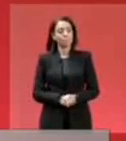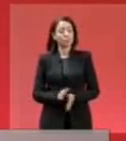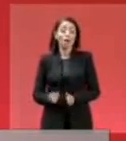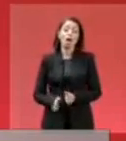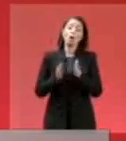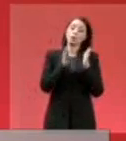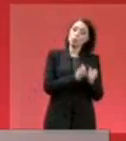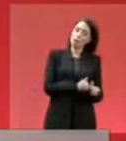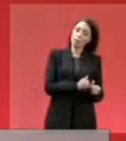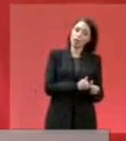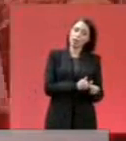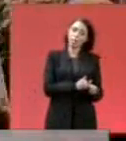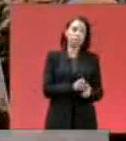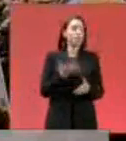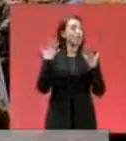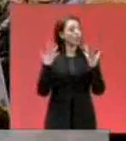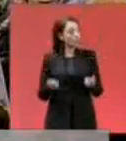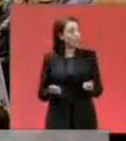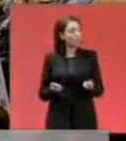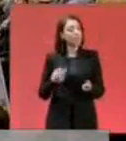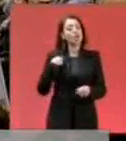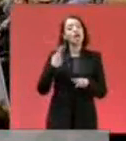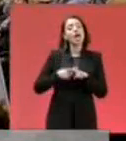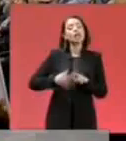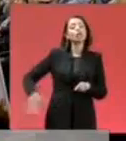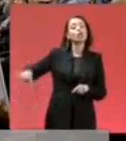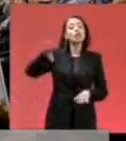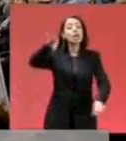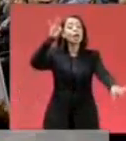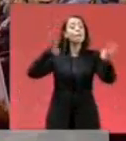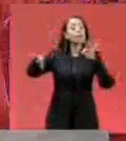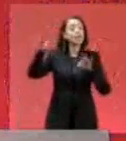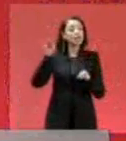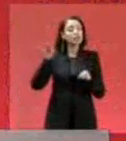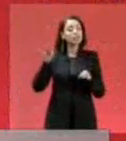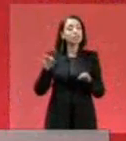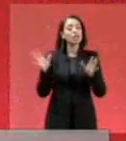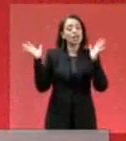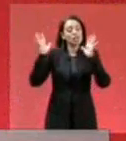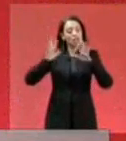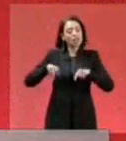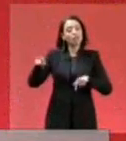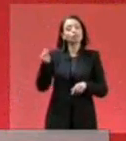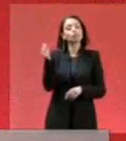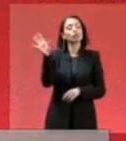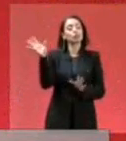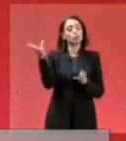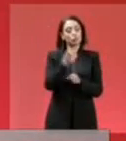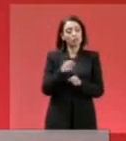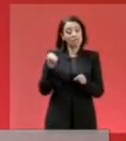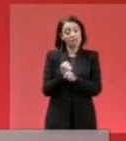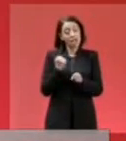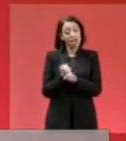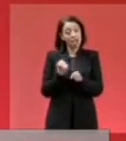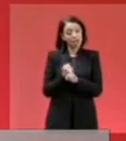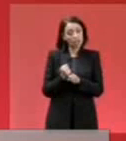Από τη μια μεριά θα έχει ο ελληνικός λαός να επιλέξει την κατάρρευση των μισθών και την